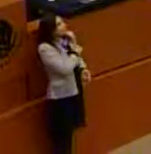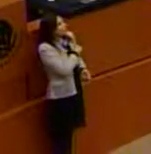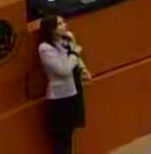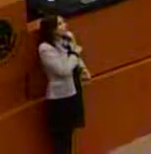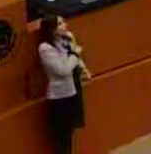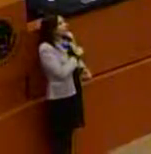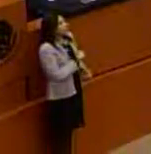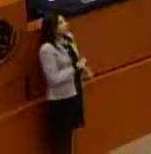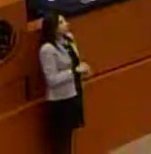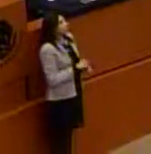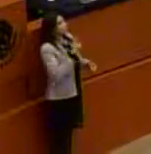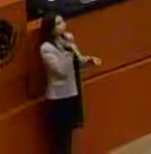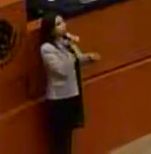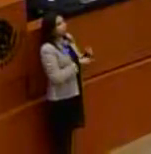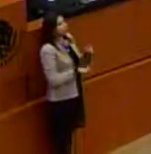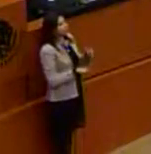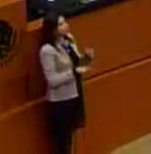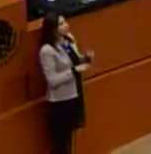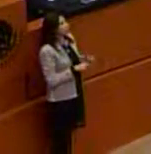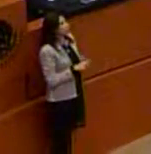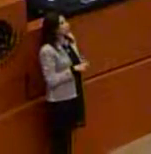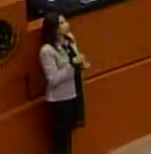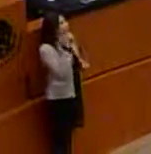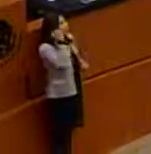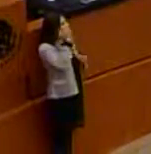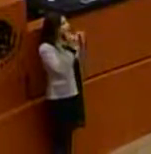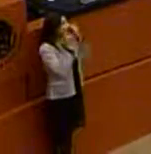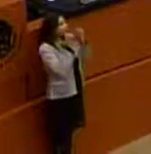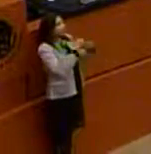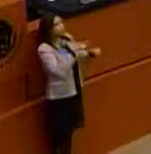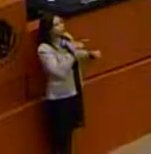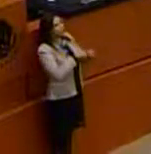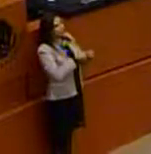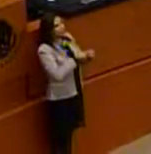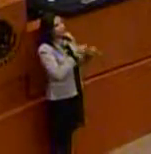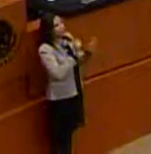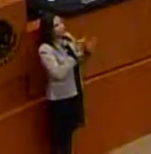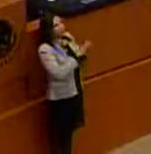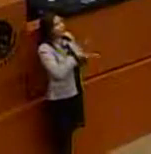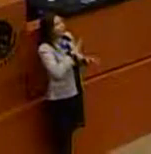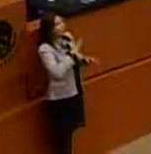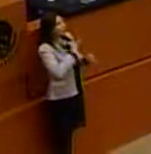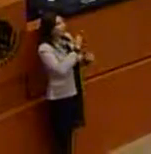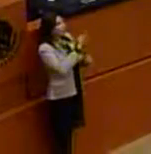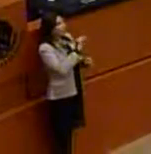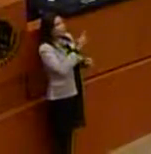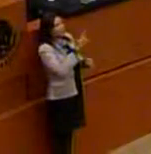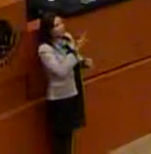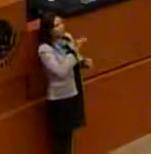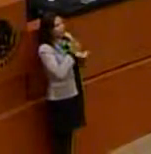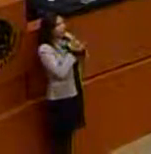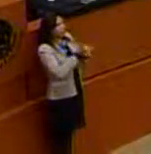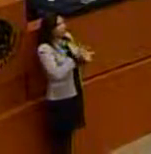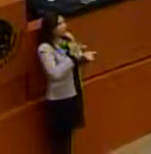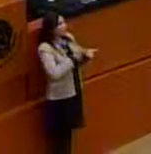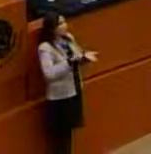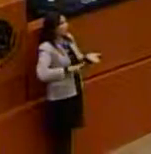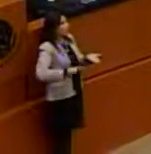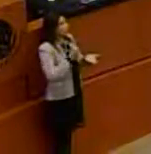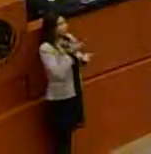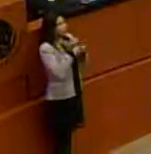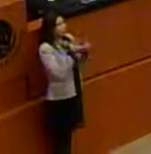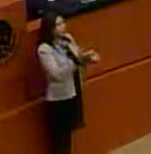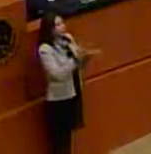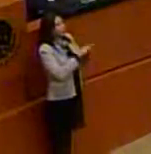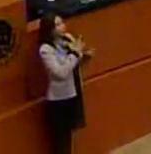sociaux avec ou sans le RBI. Slide. Venant surtout de la droite conservatrice du pays, une autre crainte formulée pour la